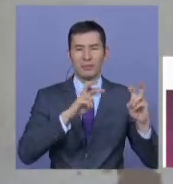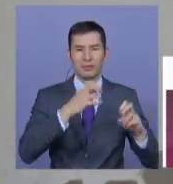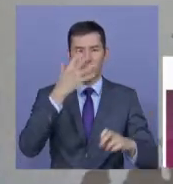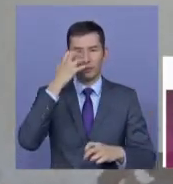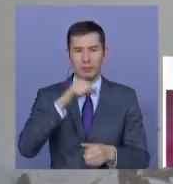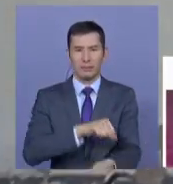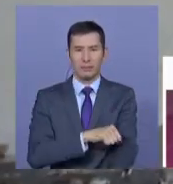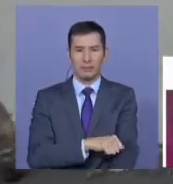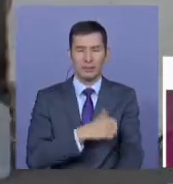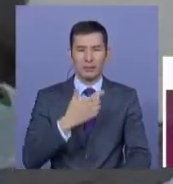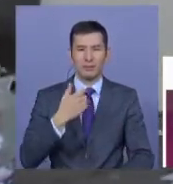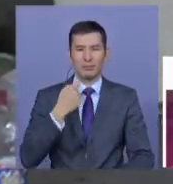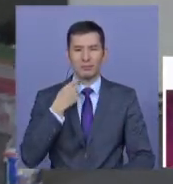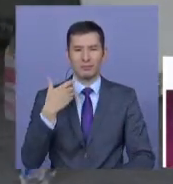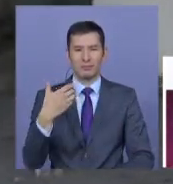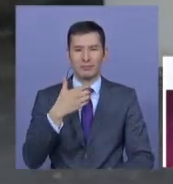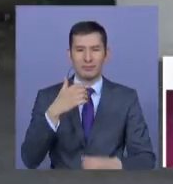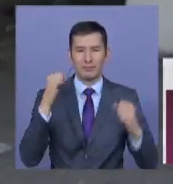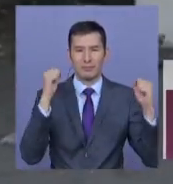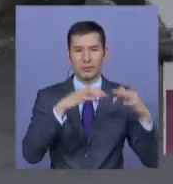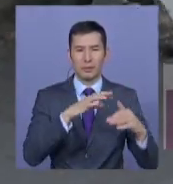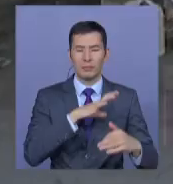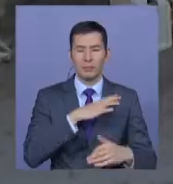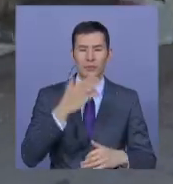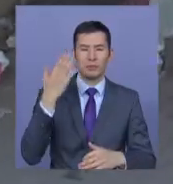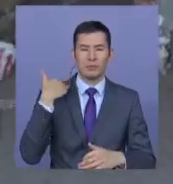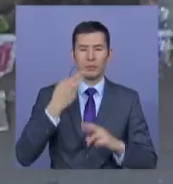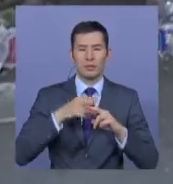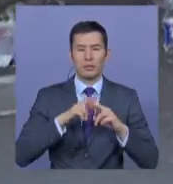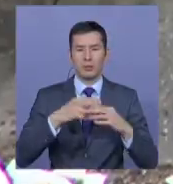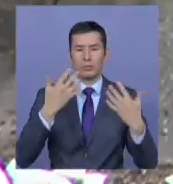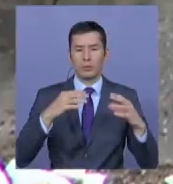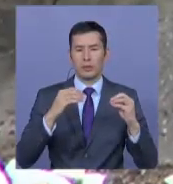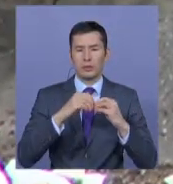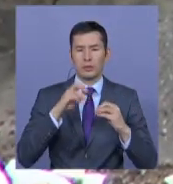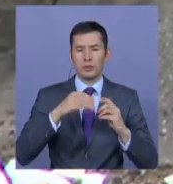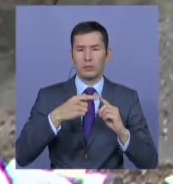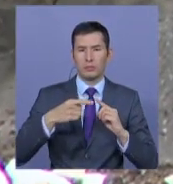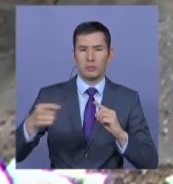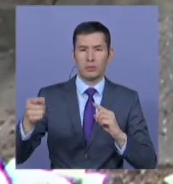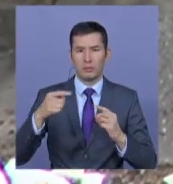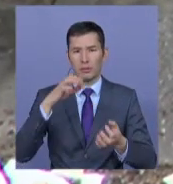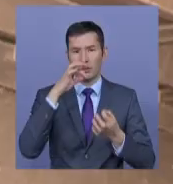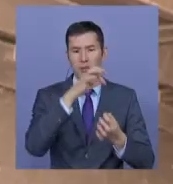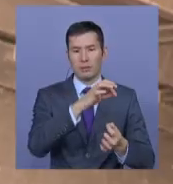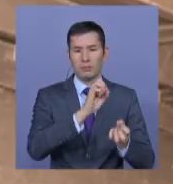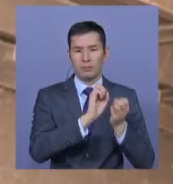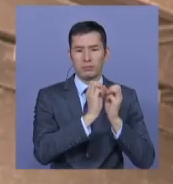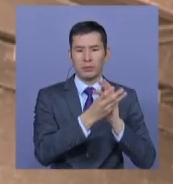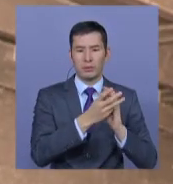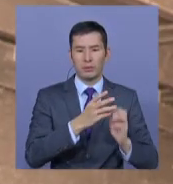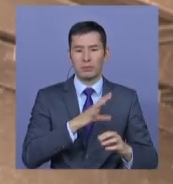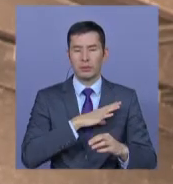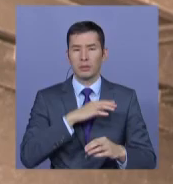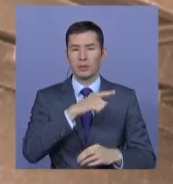Кезінде кинотеатр болған бұл ғимарат 10 жылдан бері апатты жағдайда бос тұр екен. Тұрғындардың сөзінше аталған ғимарат тәуелсіздік алған жылдан